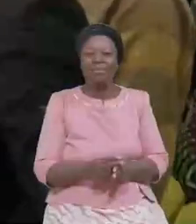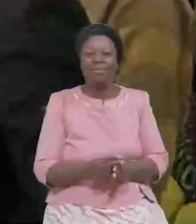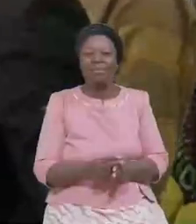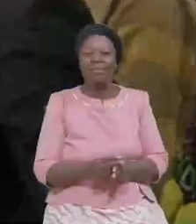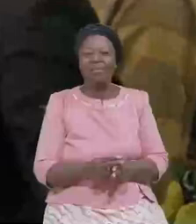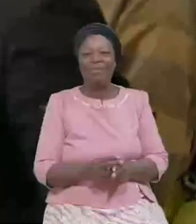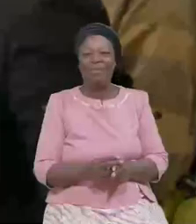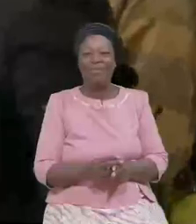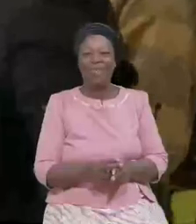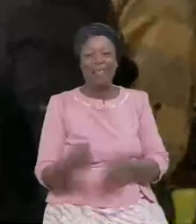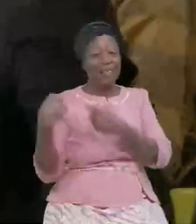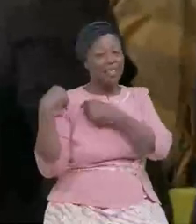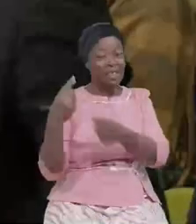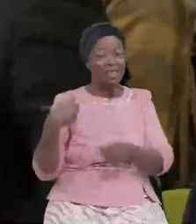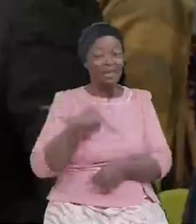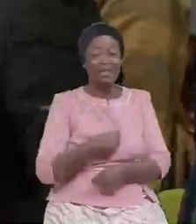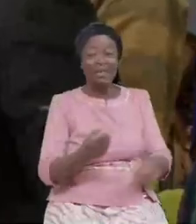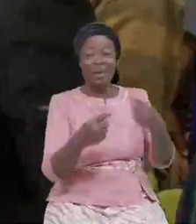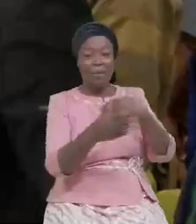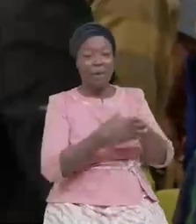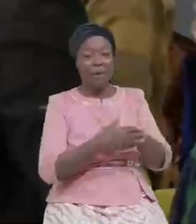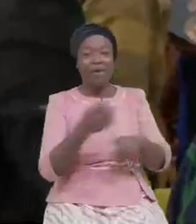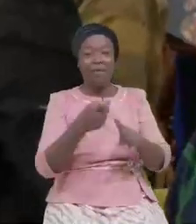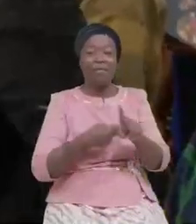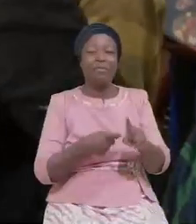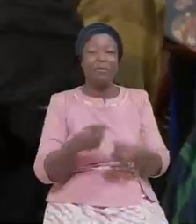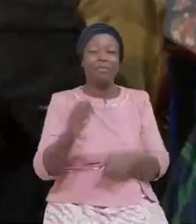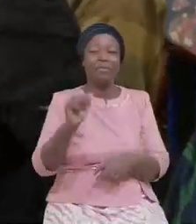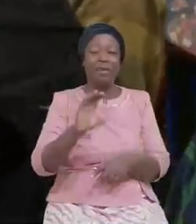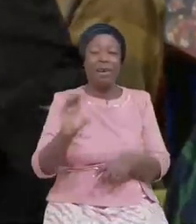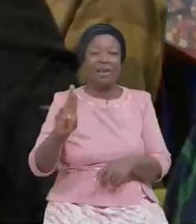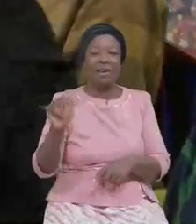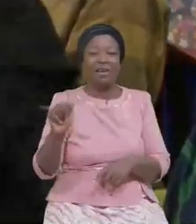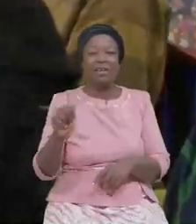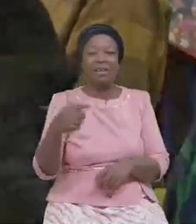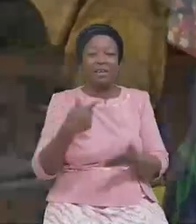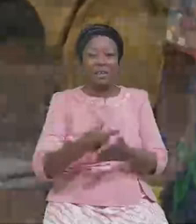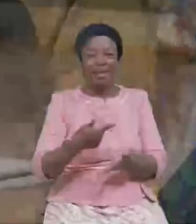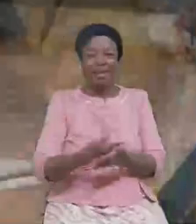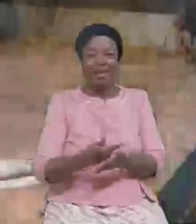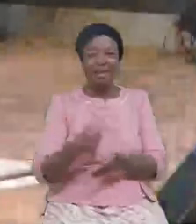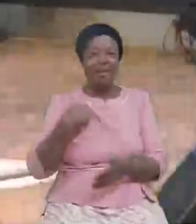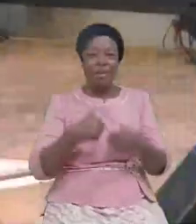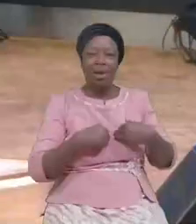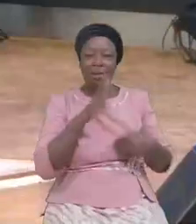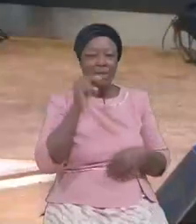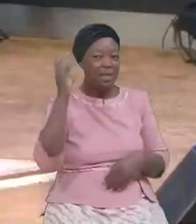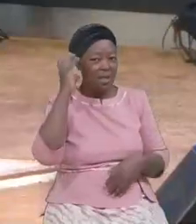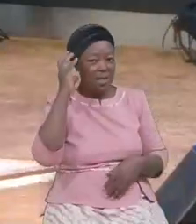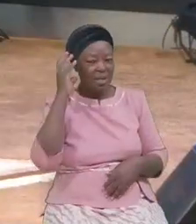Puisque nous sommes de retour depuis Accra, Ghana, nous étions en train d'écouter des